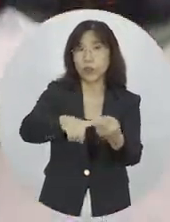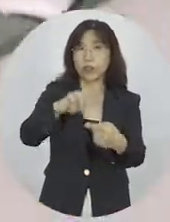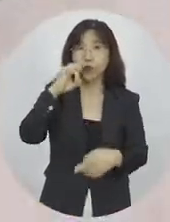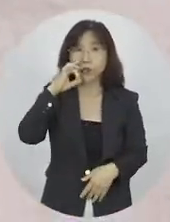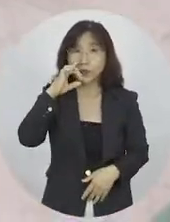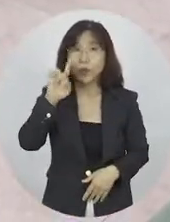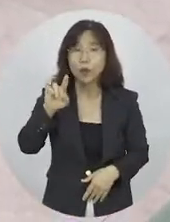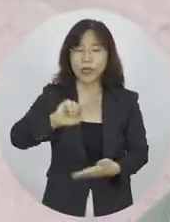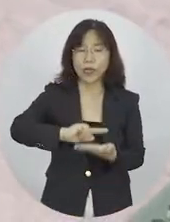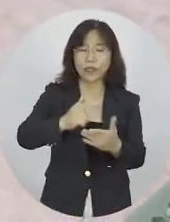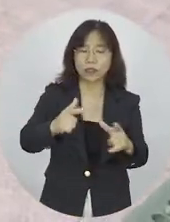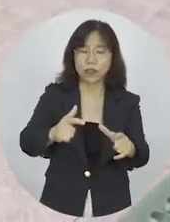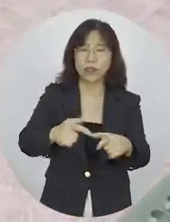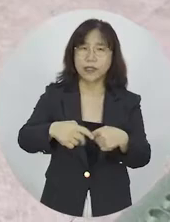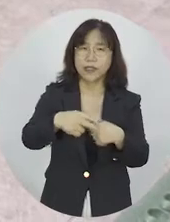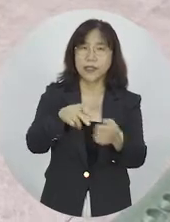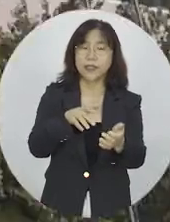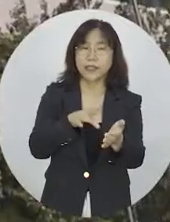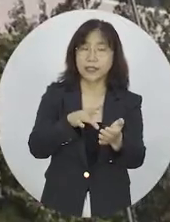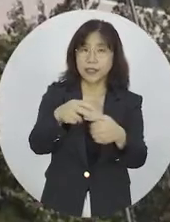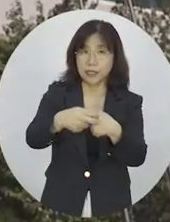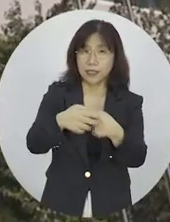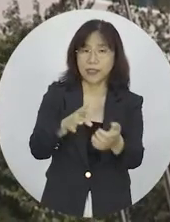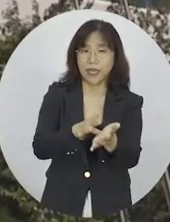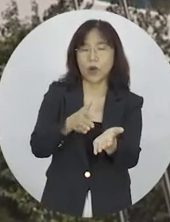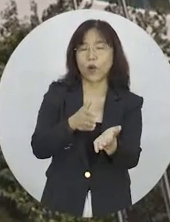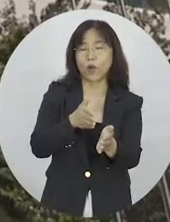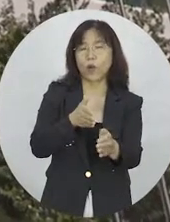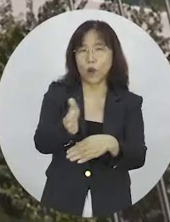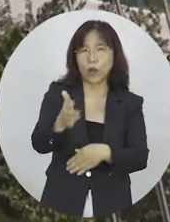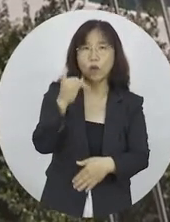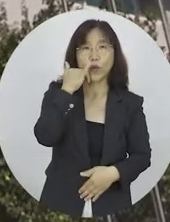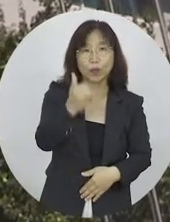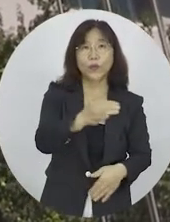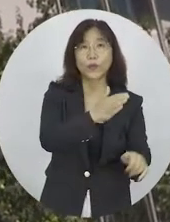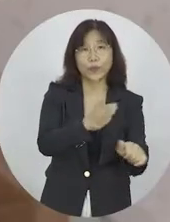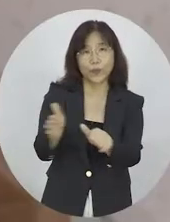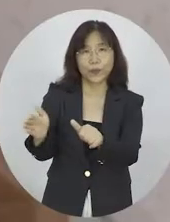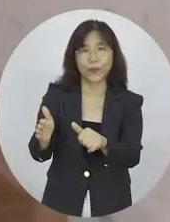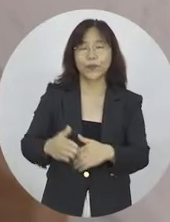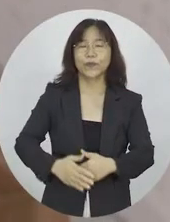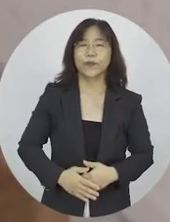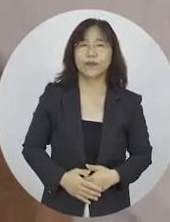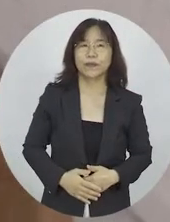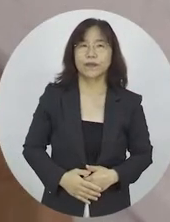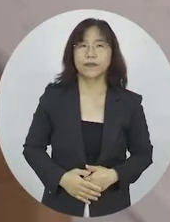응급처치 교육에 대한 보다 자세한 사항은 강서구청 의학과로 문의하면 됩니다.